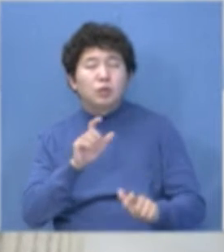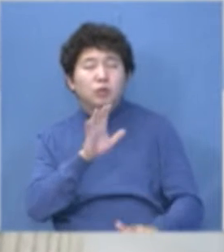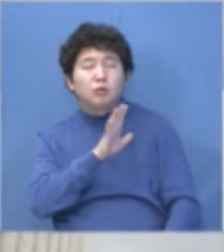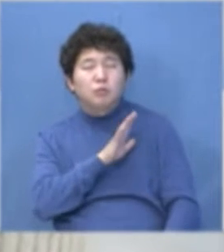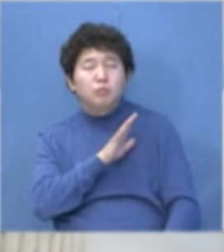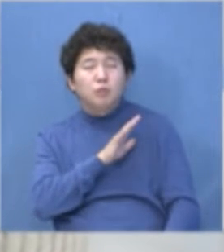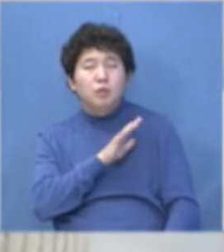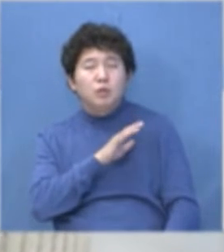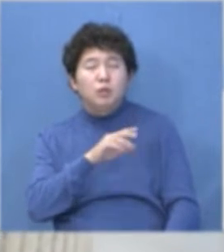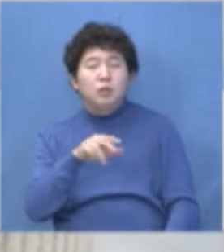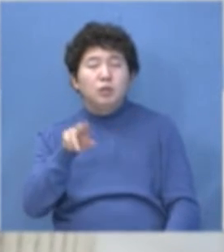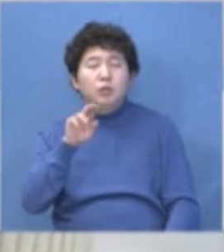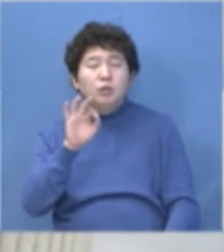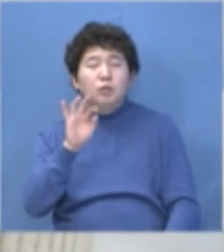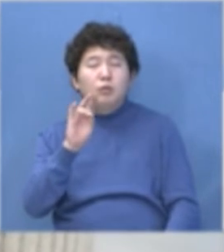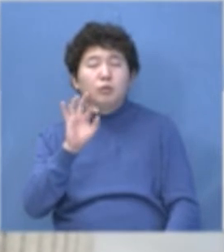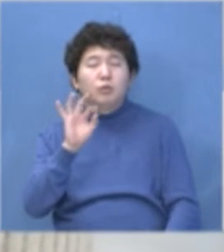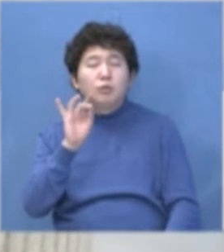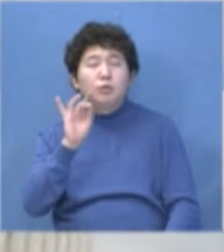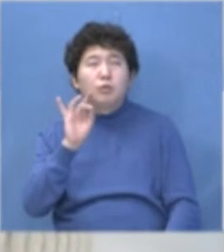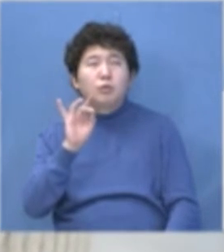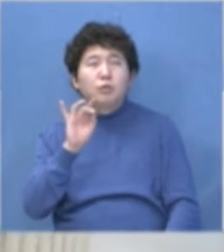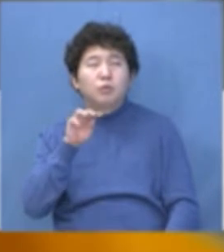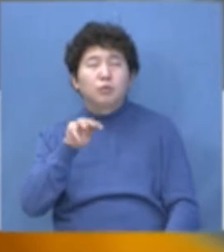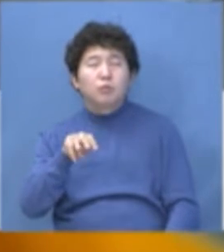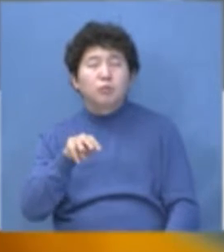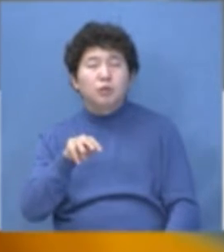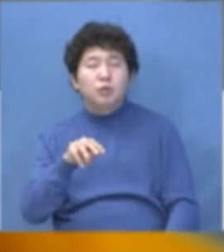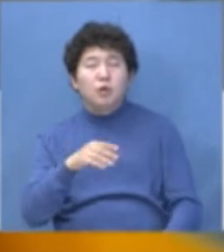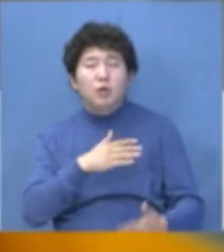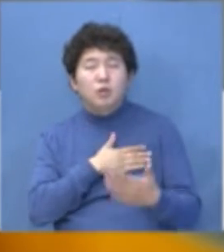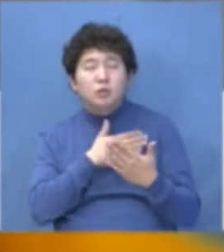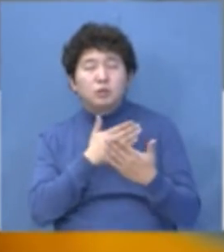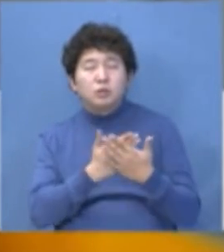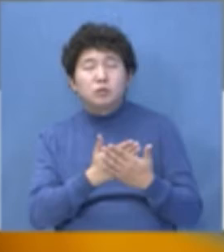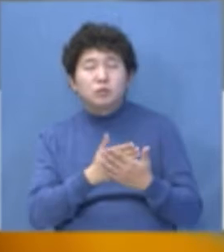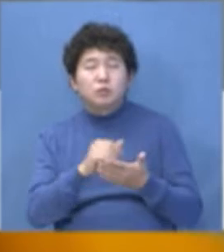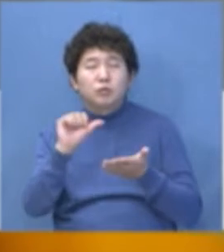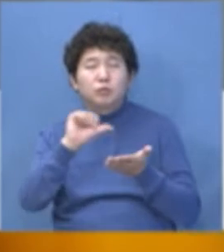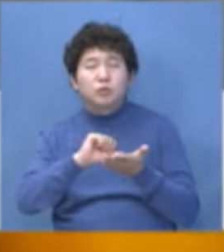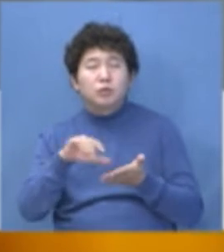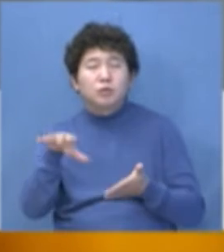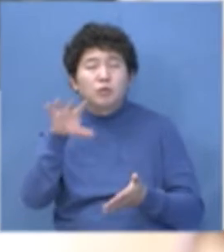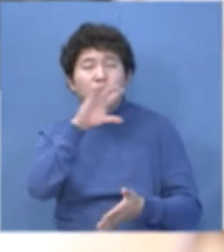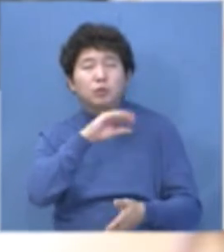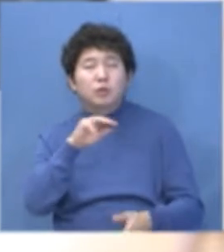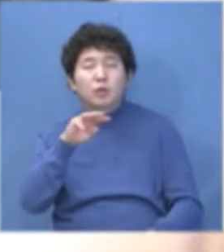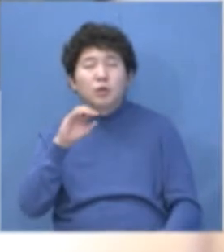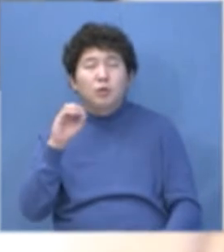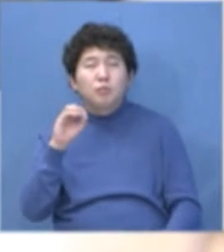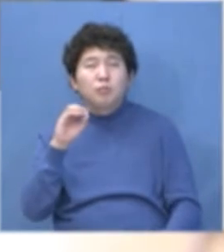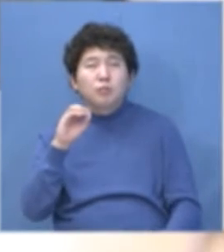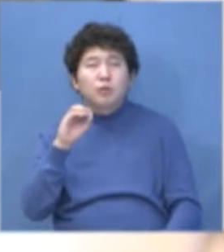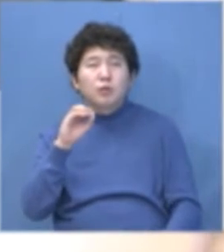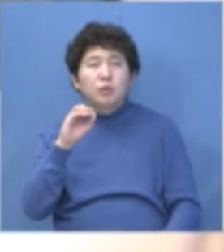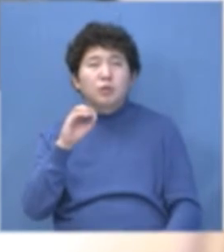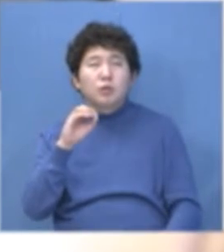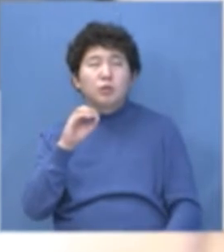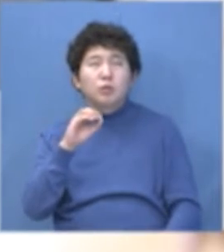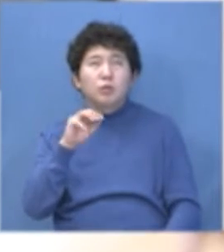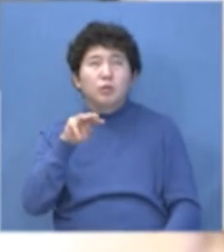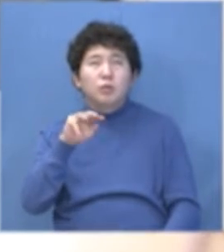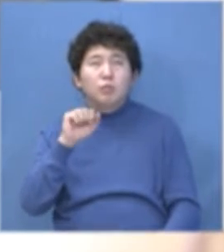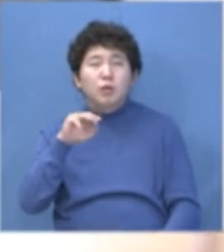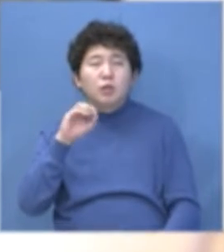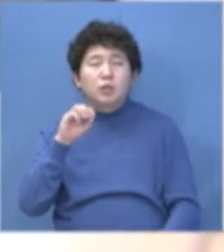Среди них Дильнас. Будучи активисткой, девушка принимает активное участие во всех мероприятиях, а также мотивирует своих одногруппников следовать